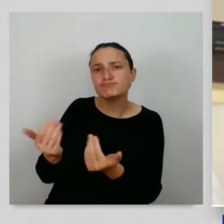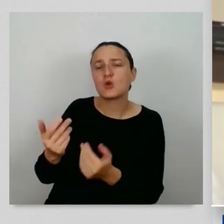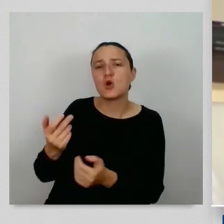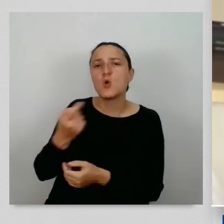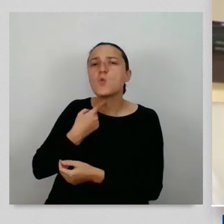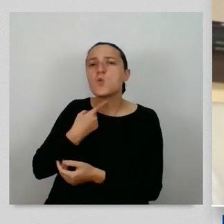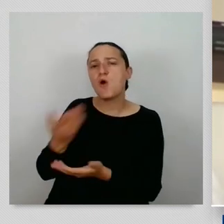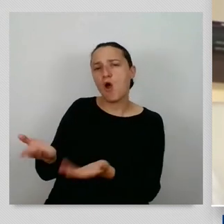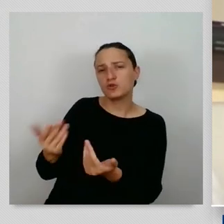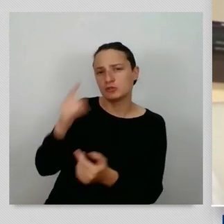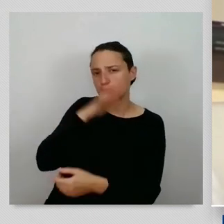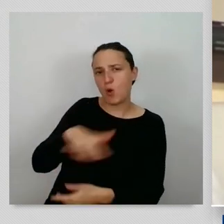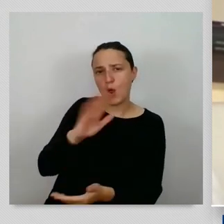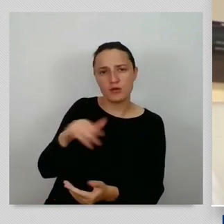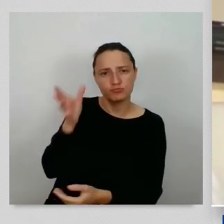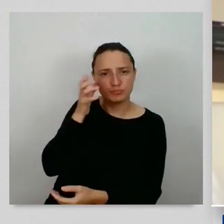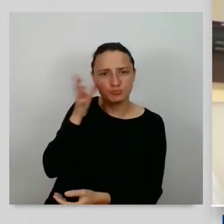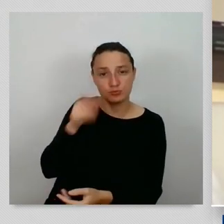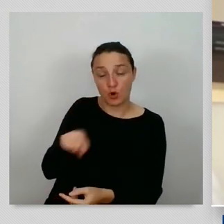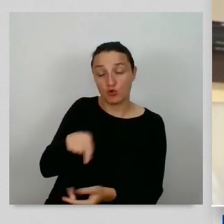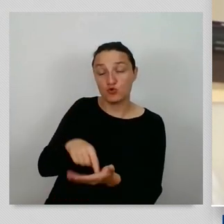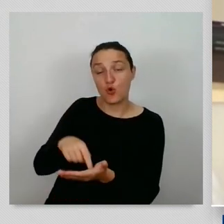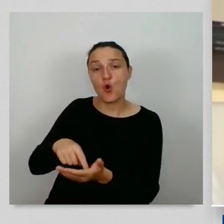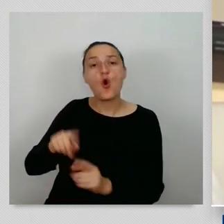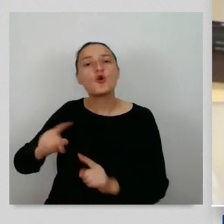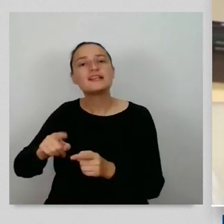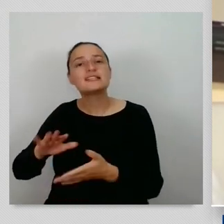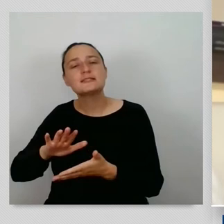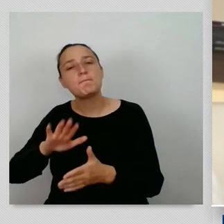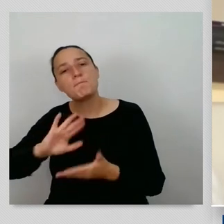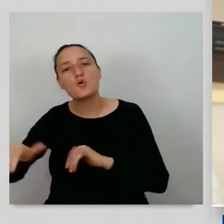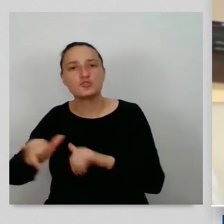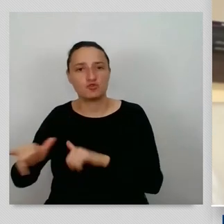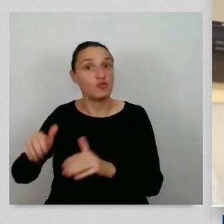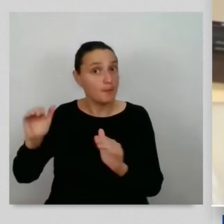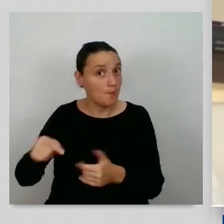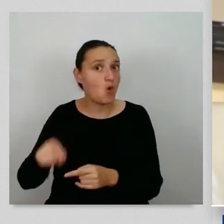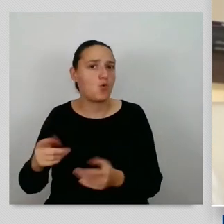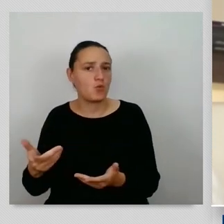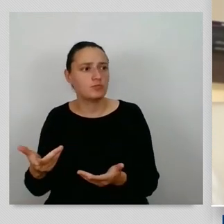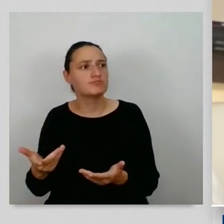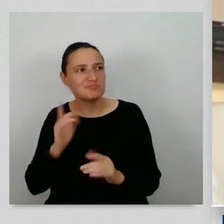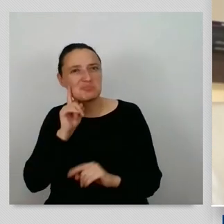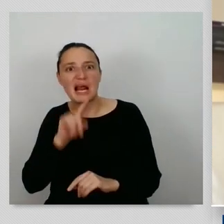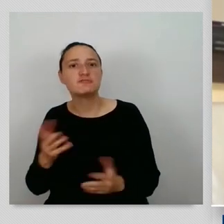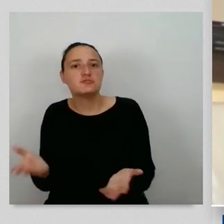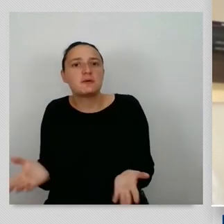dla głosu społecznego i tu organizacje pozarządowe mogą być tym prawdziwym, tak jak już